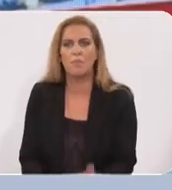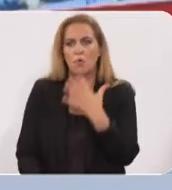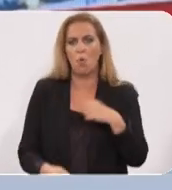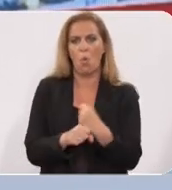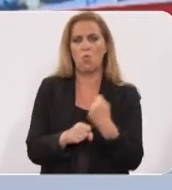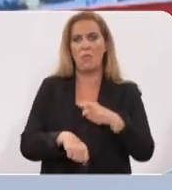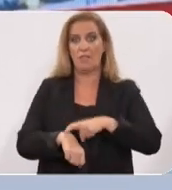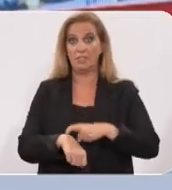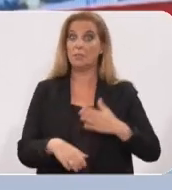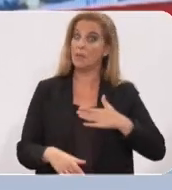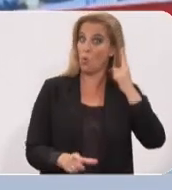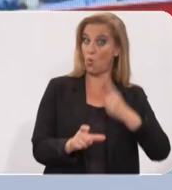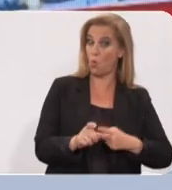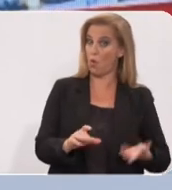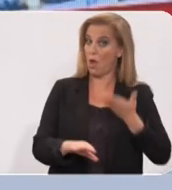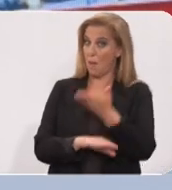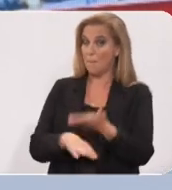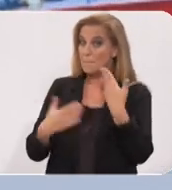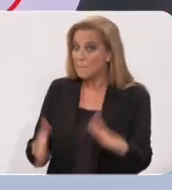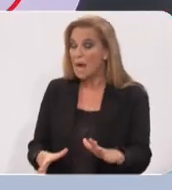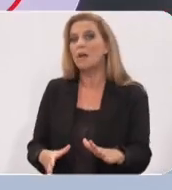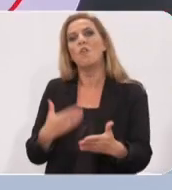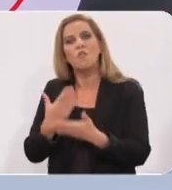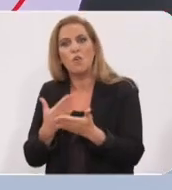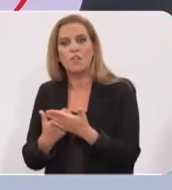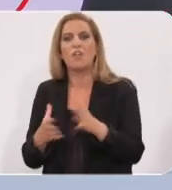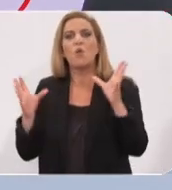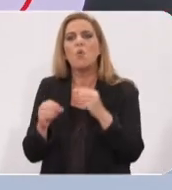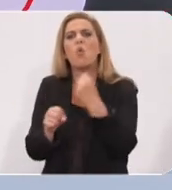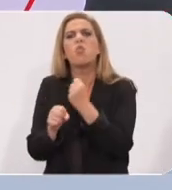ΚΚΕ για να διευκολυνθούν και να ψηφίσουν στους χώρους, στους τόπους που εργάζονται. Σωστά.